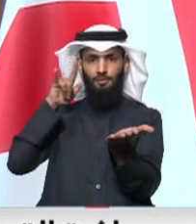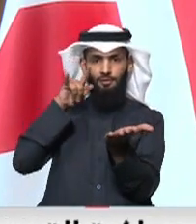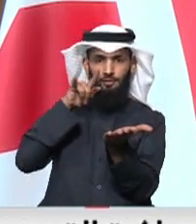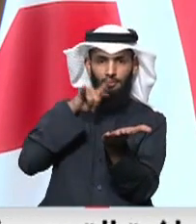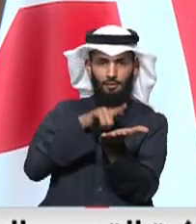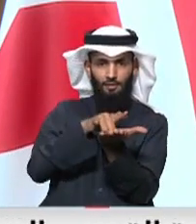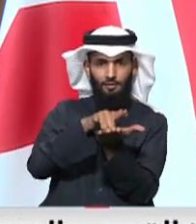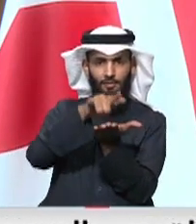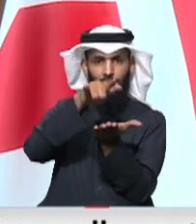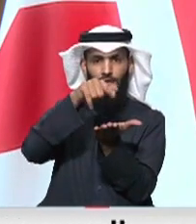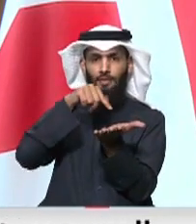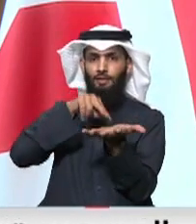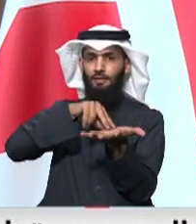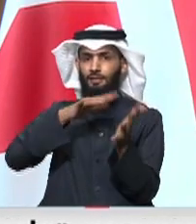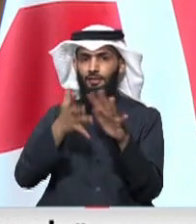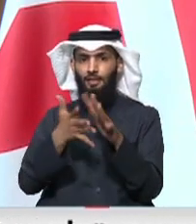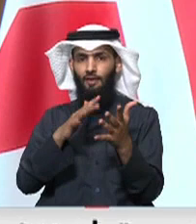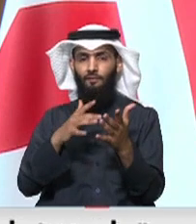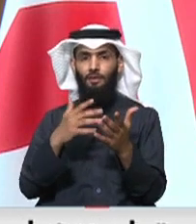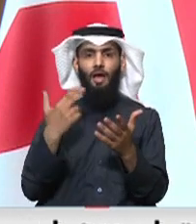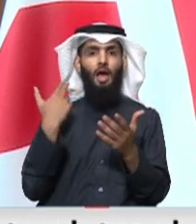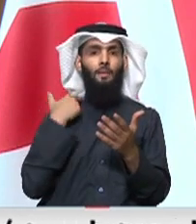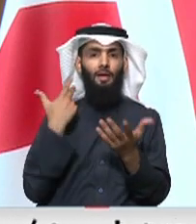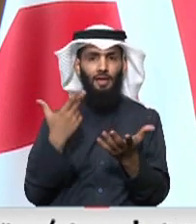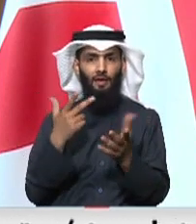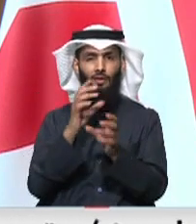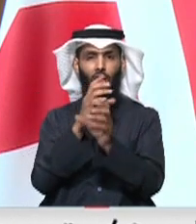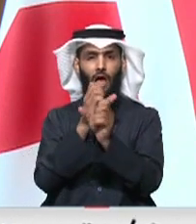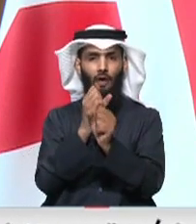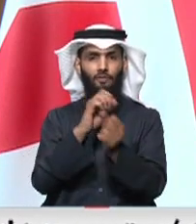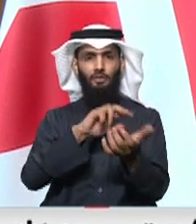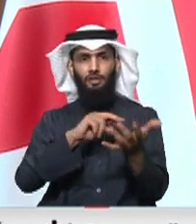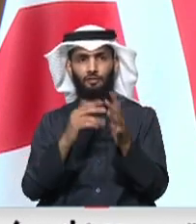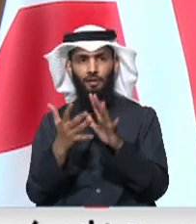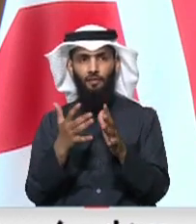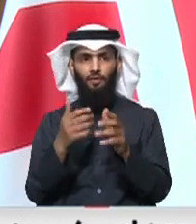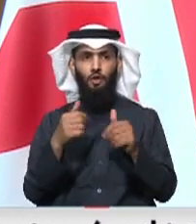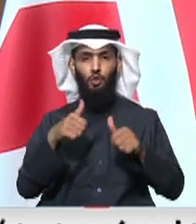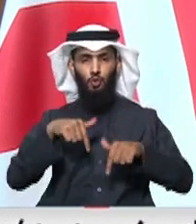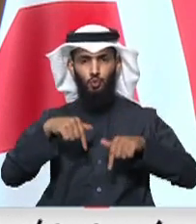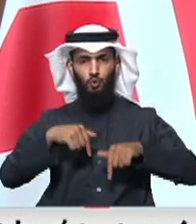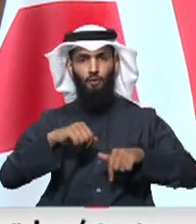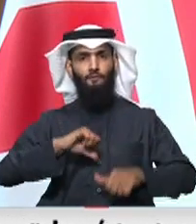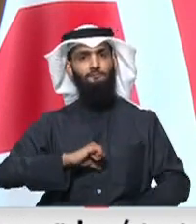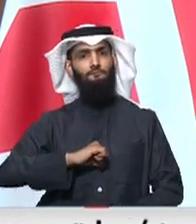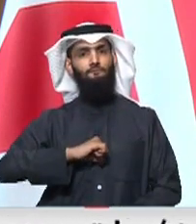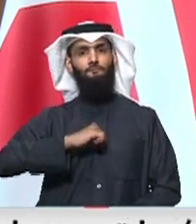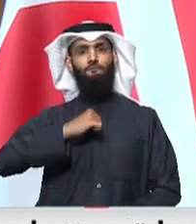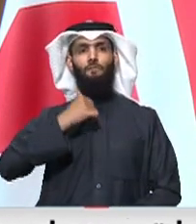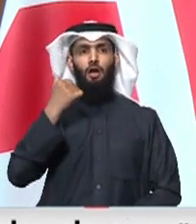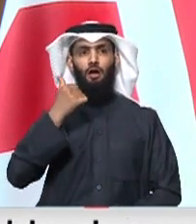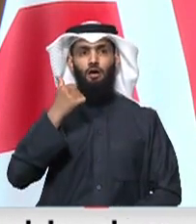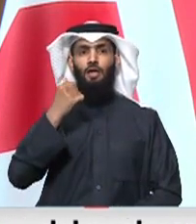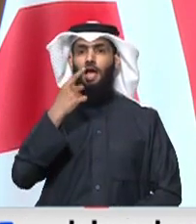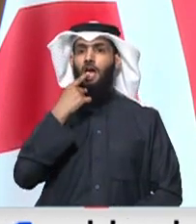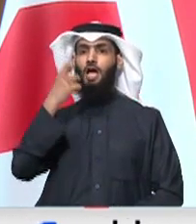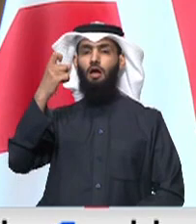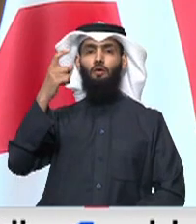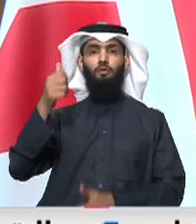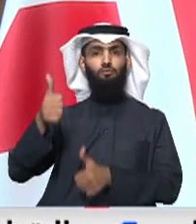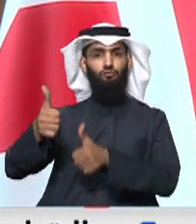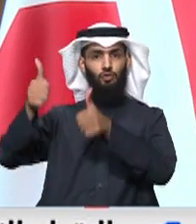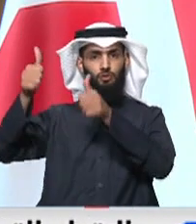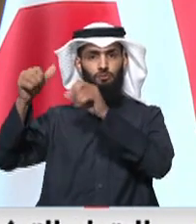دقيق يعطي أقصى درجات الأمن والسلامة للملاحة الجوية، ونفتخر اليوم بنقل الخبرة الفنلندية